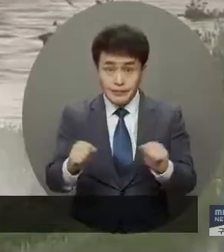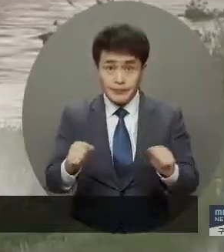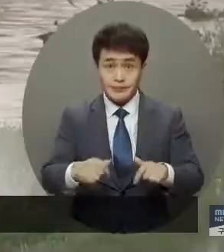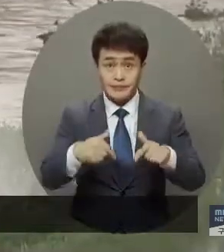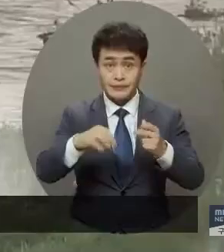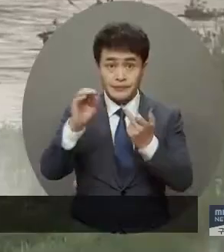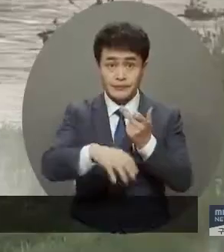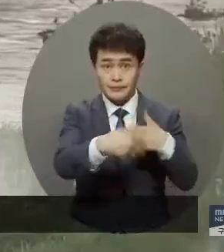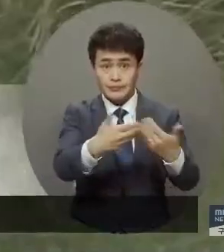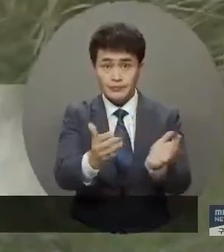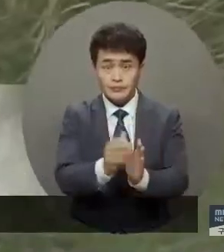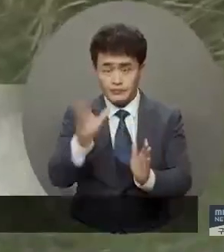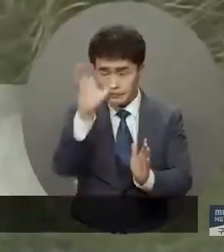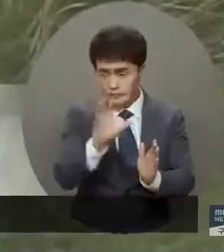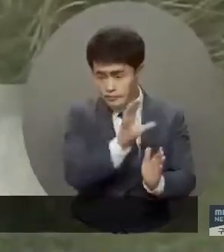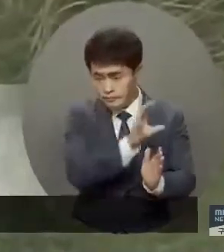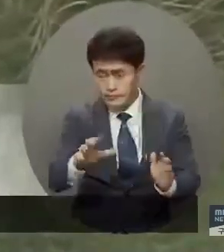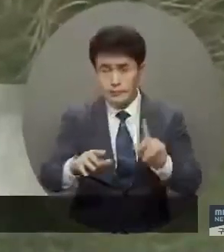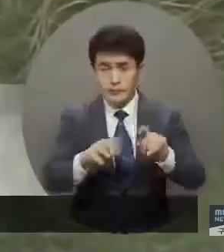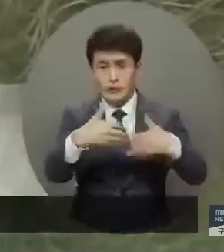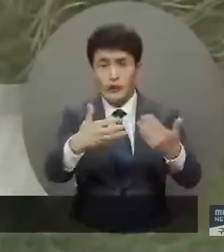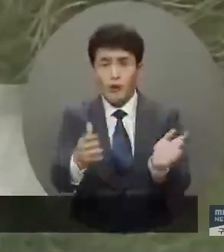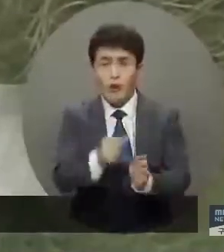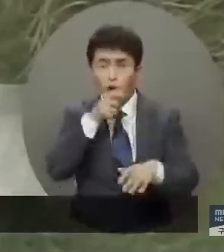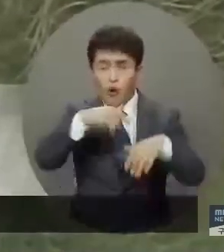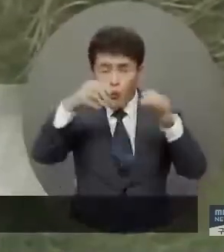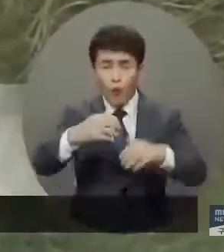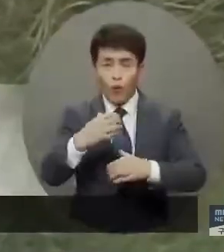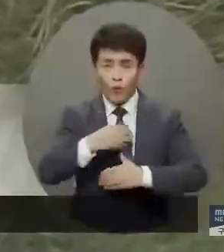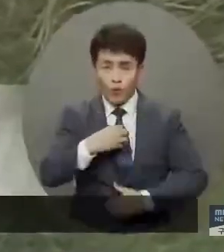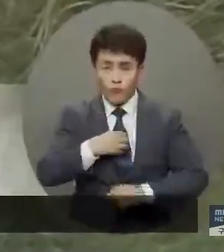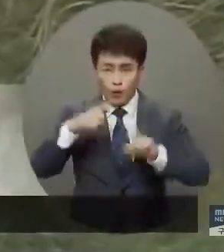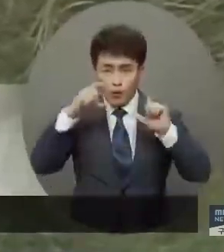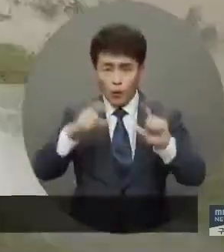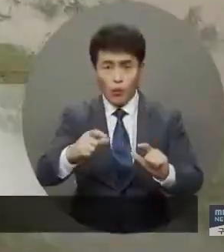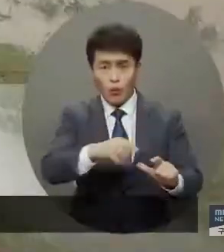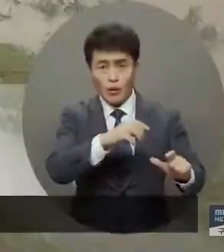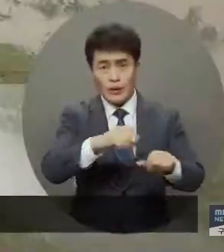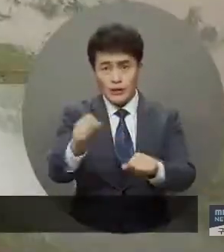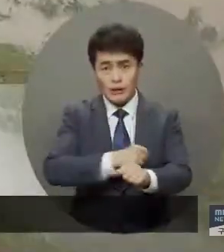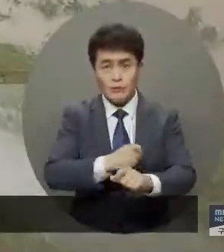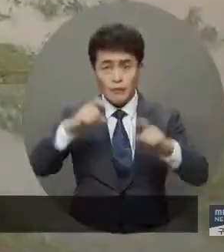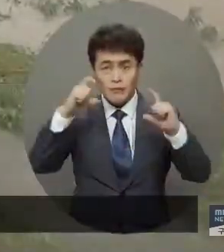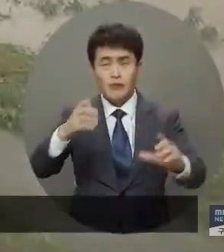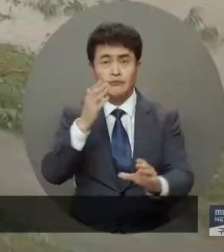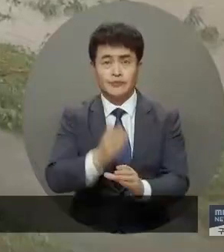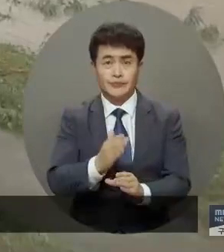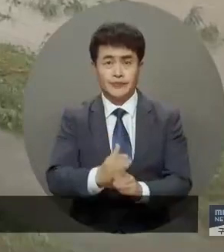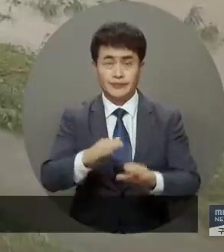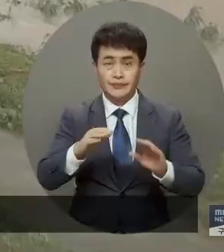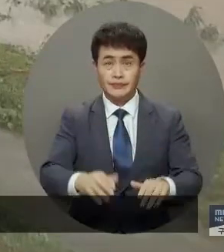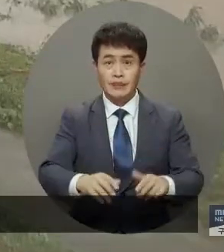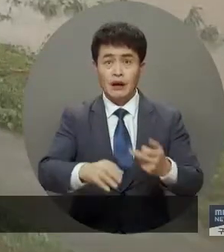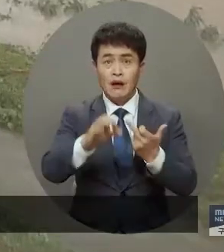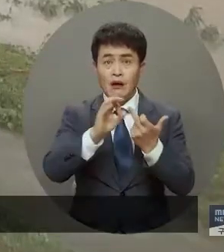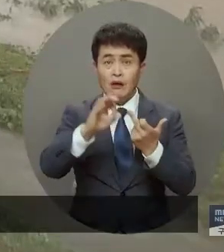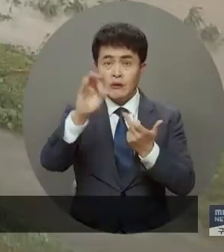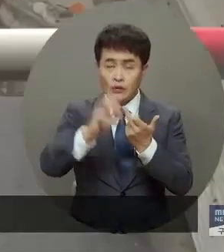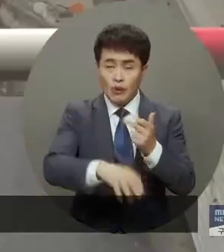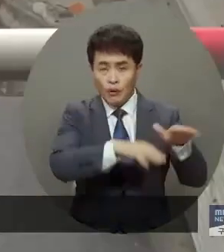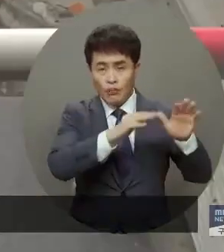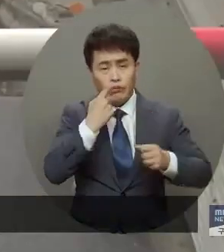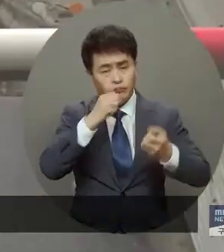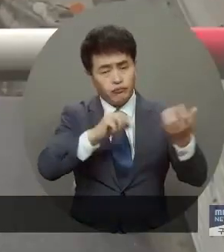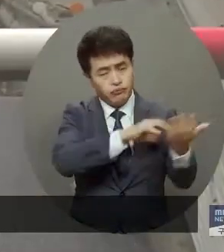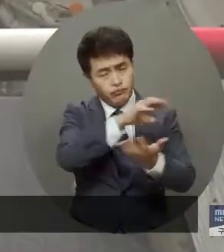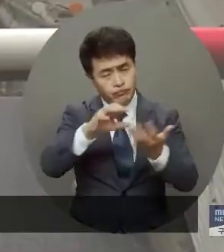서해안과 중북부 지역 11개 시군에 호우경보가 내려지는 등 모든 시군에 호우특보가 발효돼 있습니다. 서해상에서 발달한 비구름대가